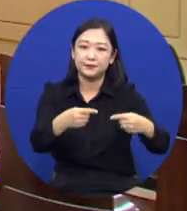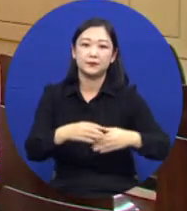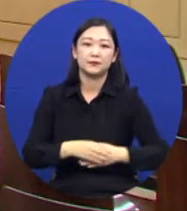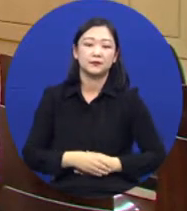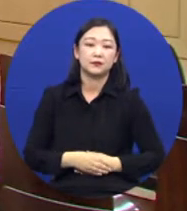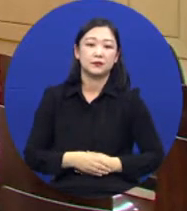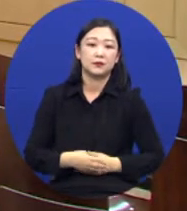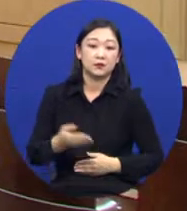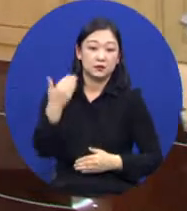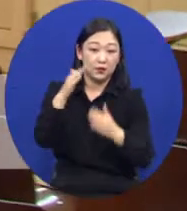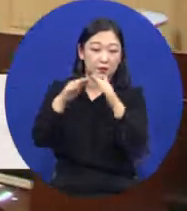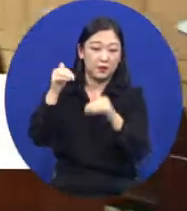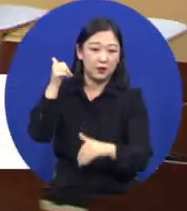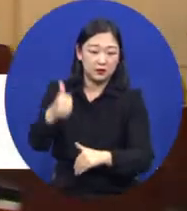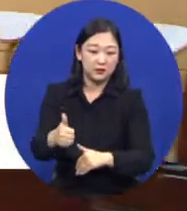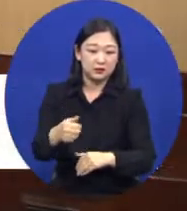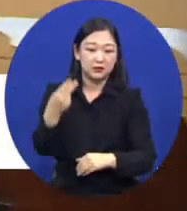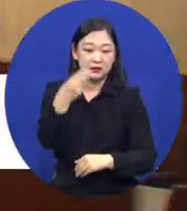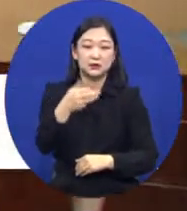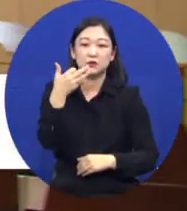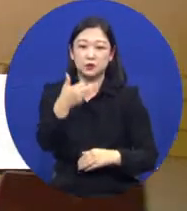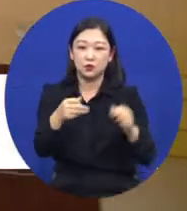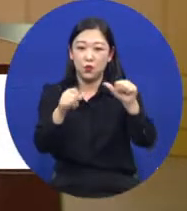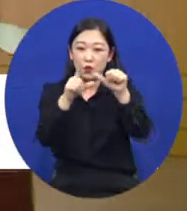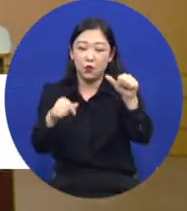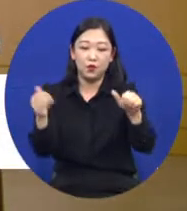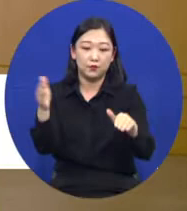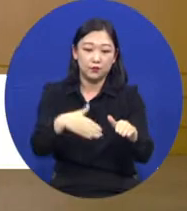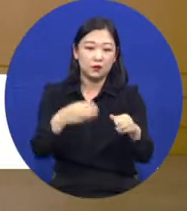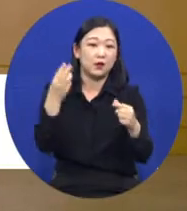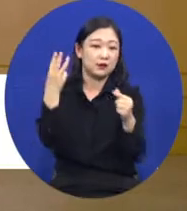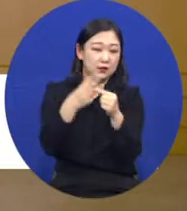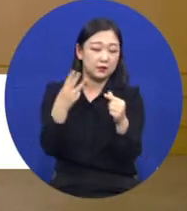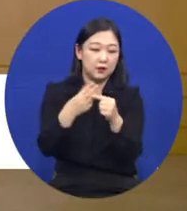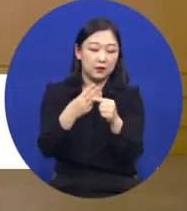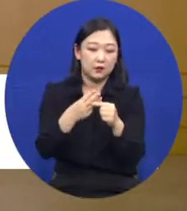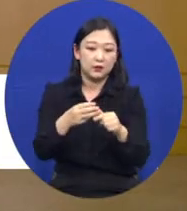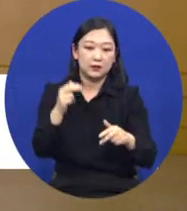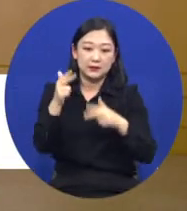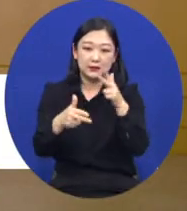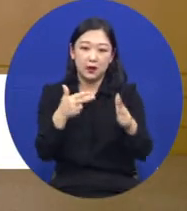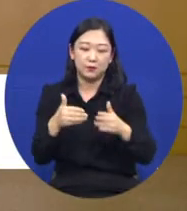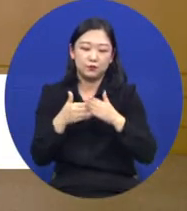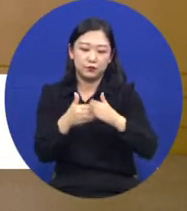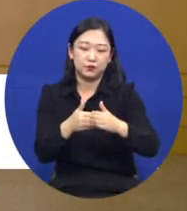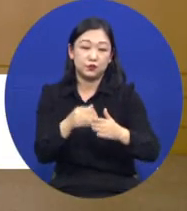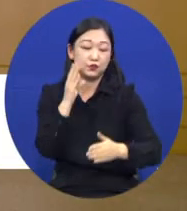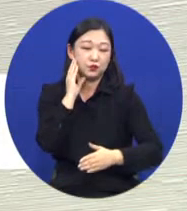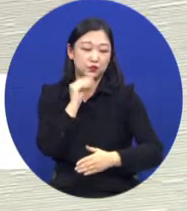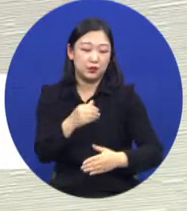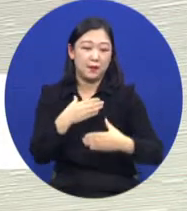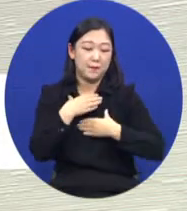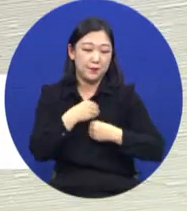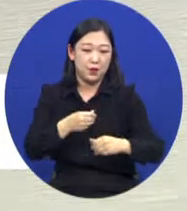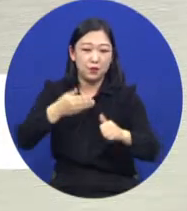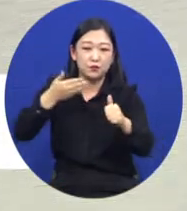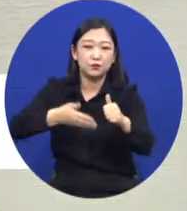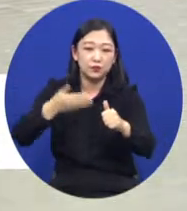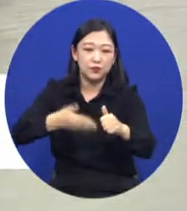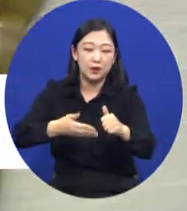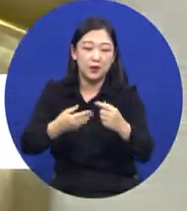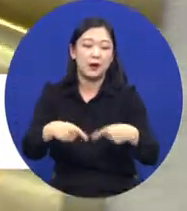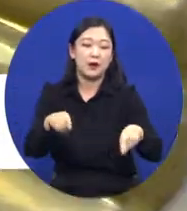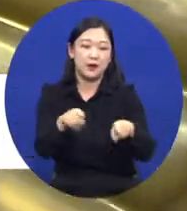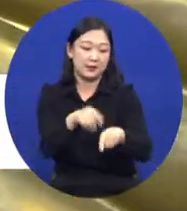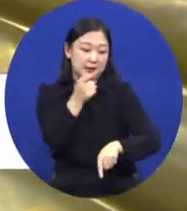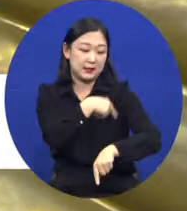정 전 의장은 지난 2019 년 월부터 3차례에 걸쳐 동물 테마 파크 사업추진의 유리하게 편의를 봐달라는 청탁과 함께 이